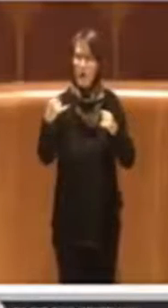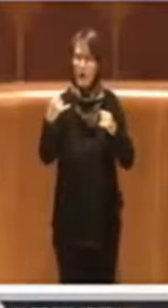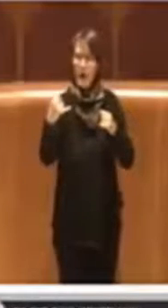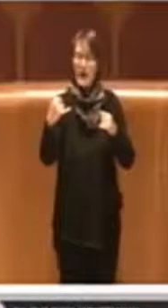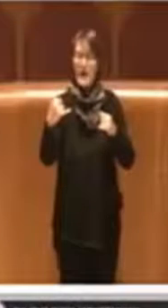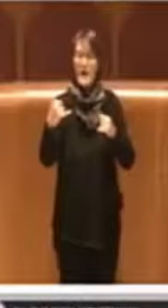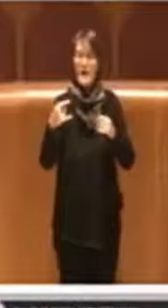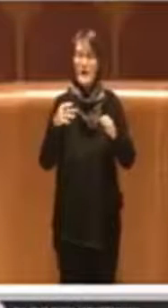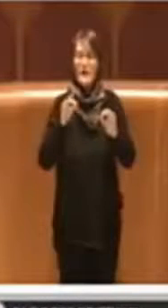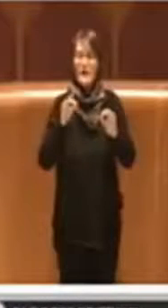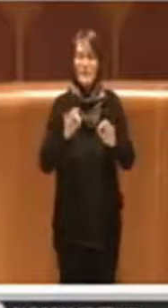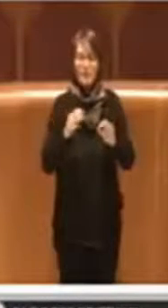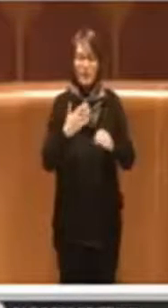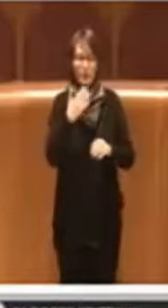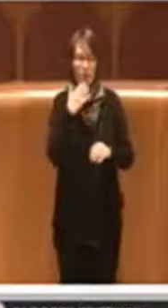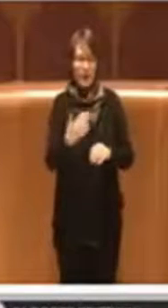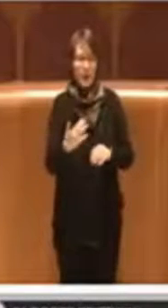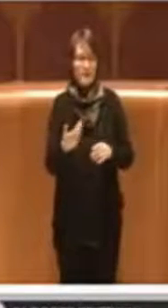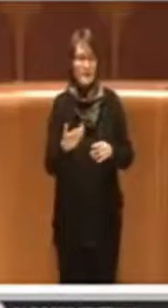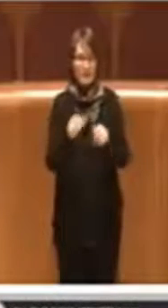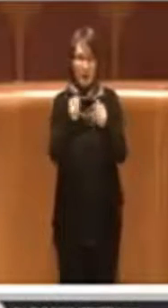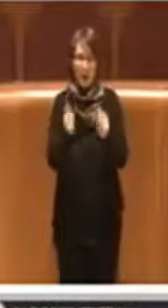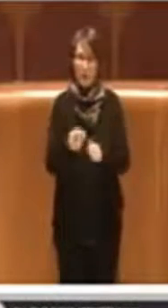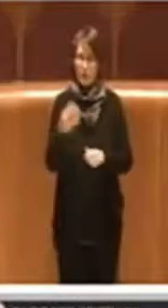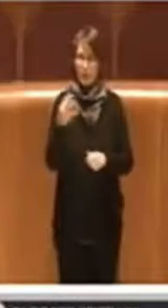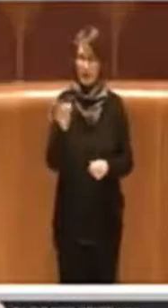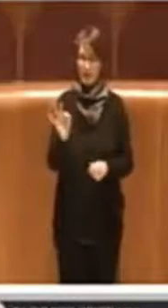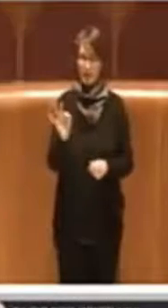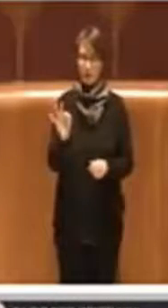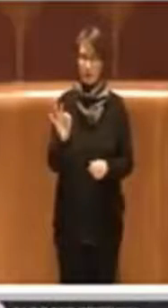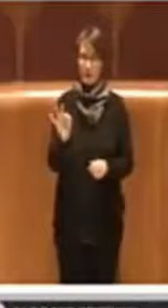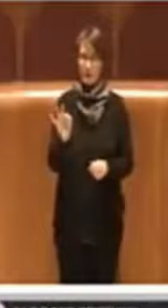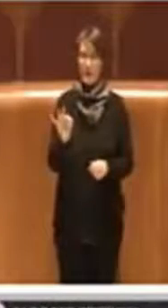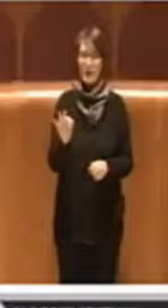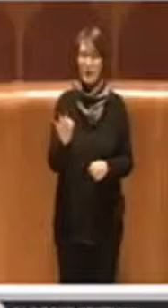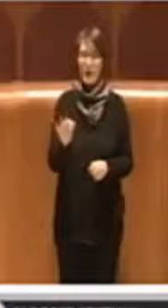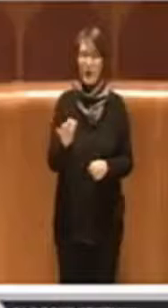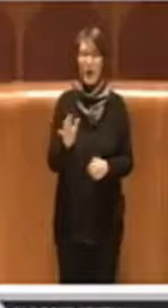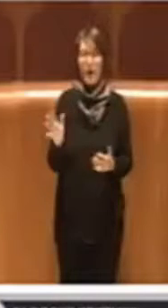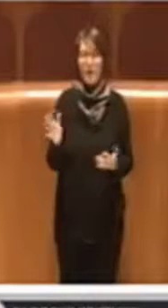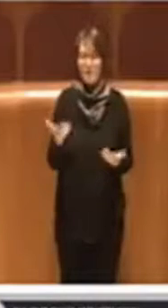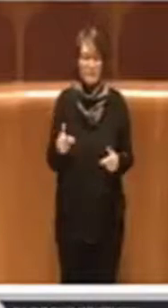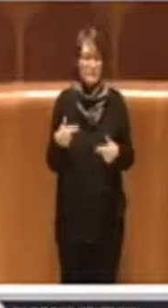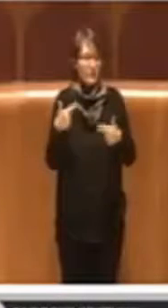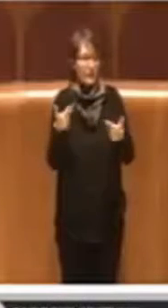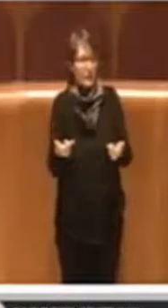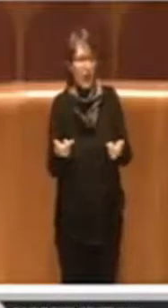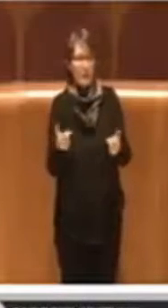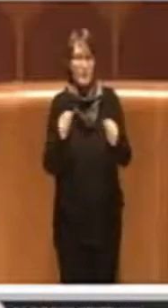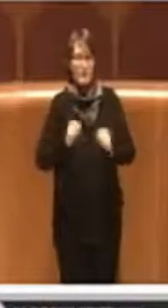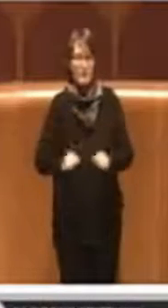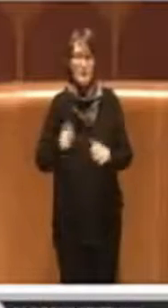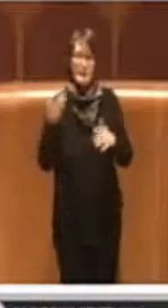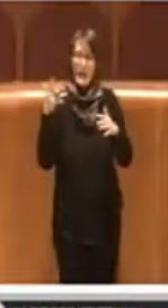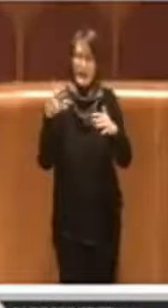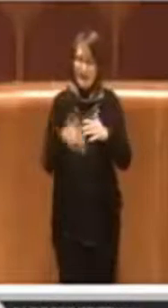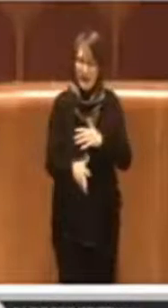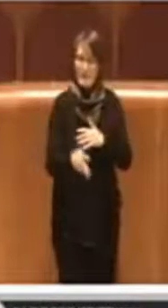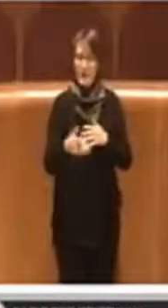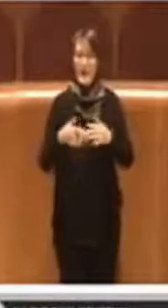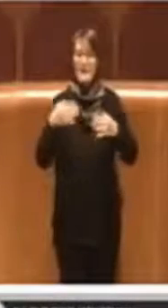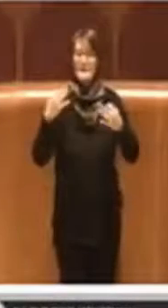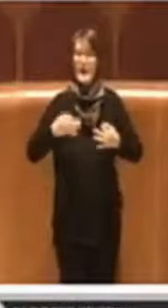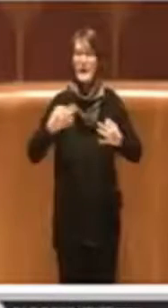disciplina specifica sul momento, che comunque avrebbe assicurato trasparenza, la tracciabilità, la regolarità